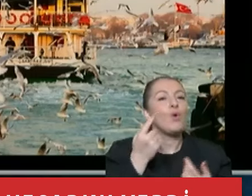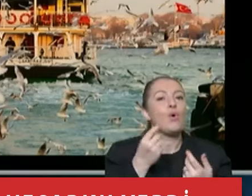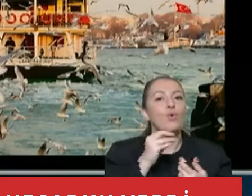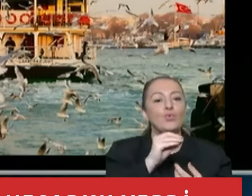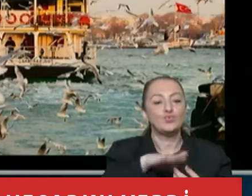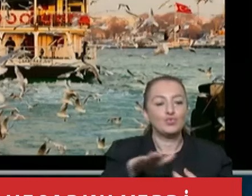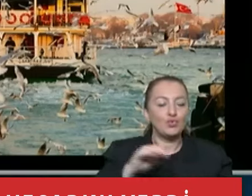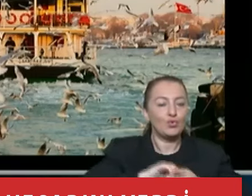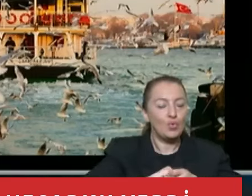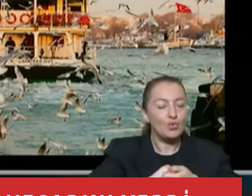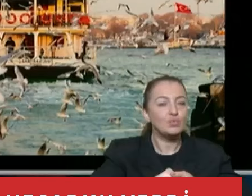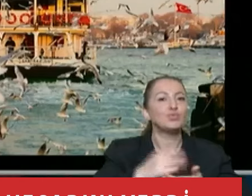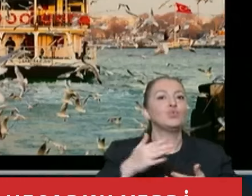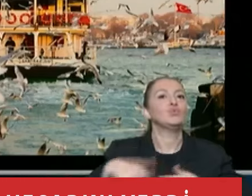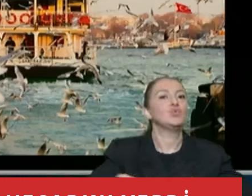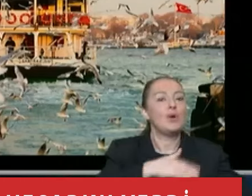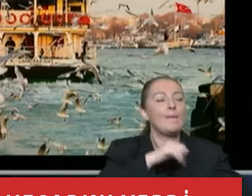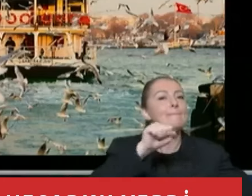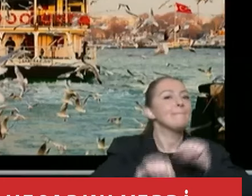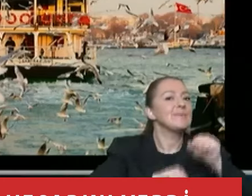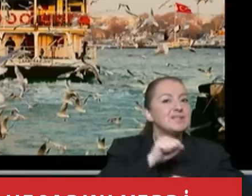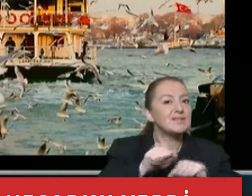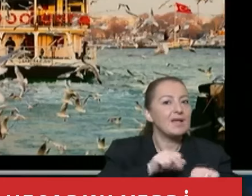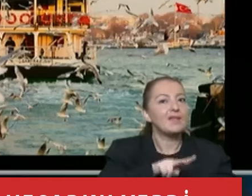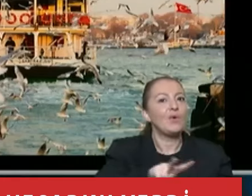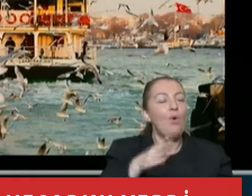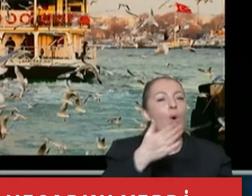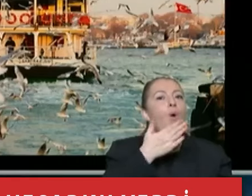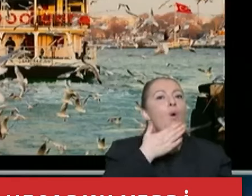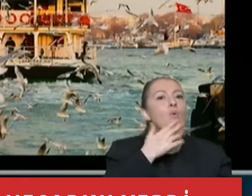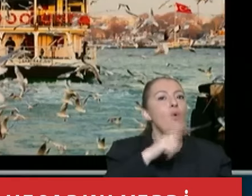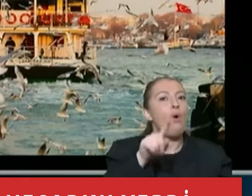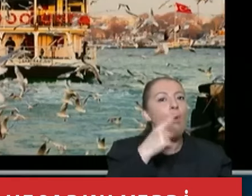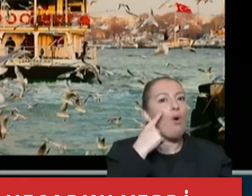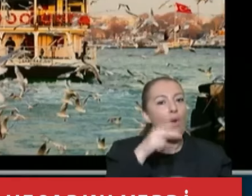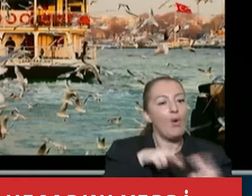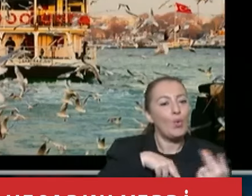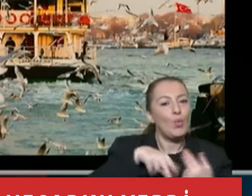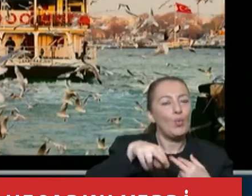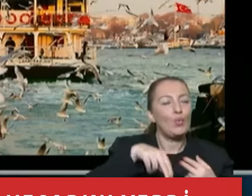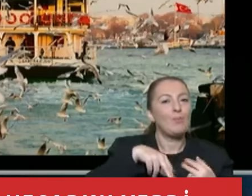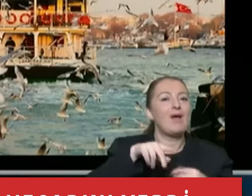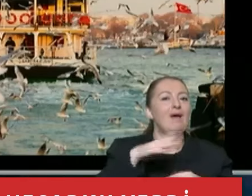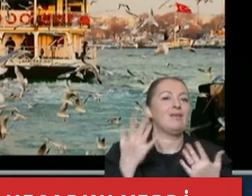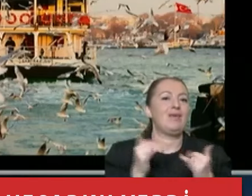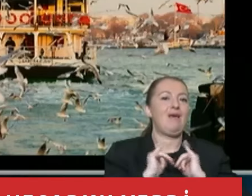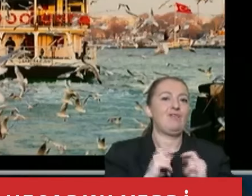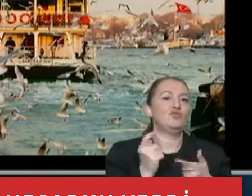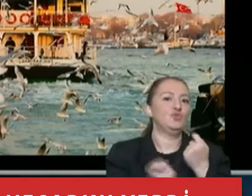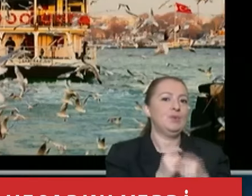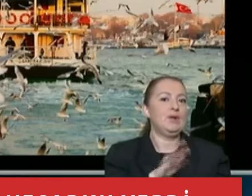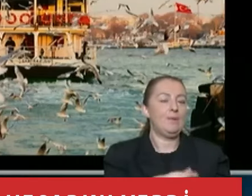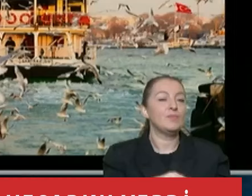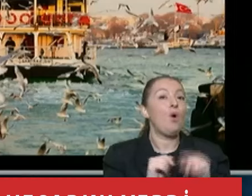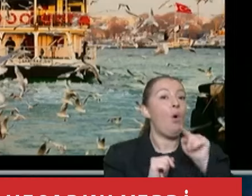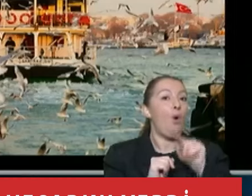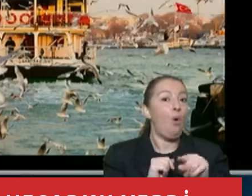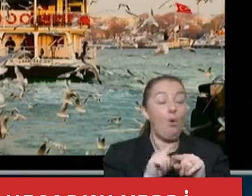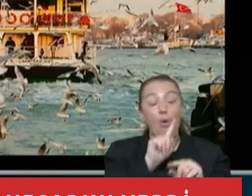dostu Sokaklar bisiklet yolu ve okul bölgeleri yayalaştırma çalışmalarını gerçekleştirdik Ayrıca bu yı o yıl